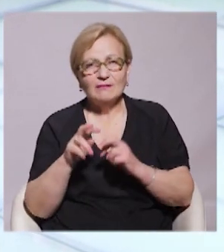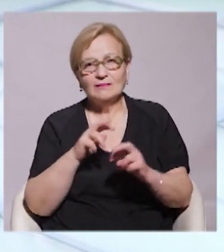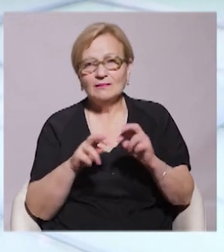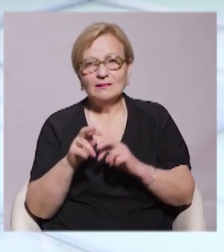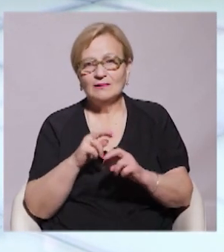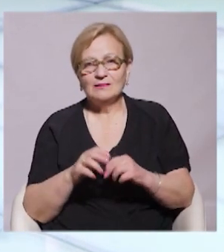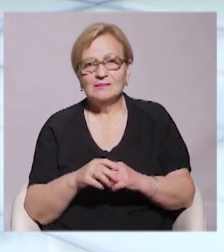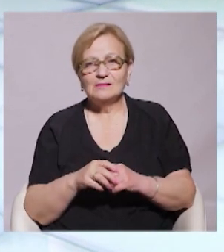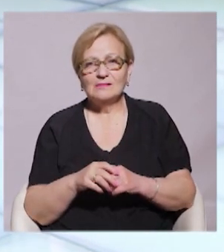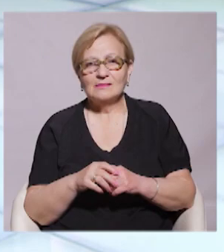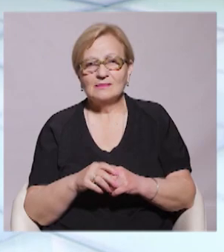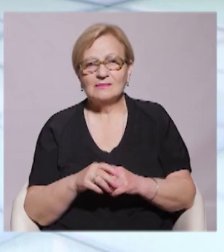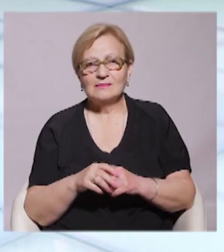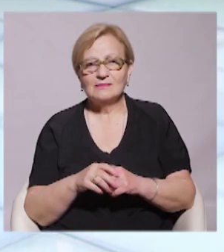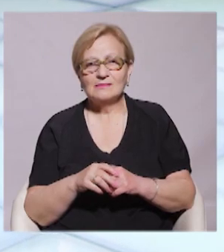შევაერთოთ. აჰა.